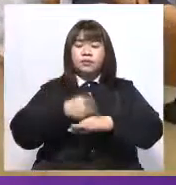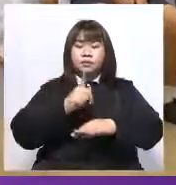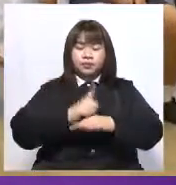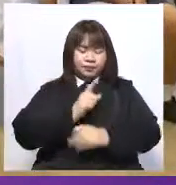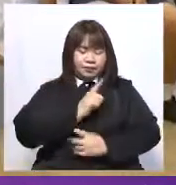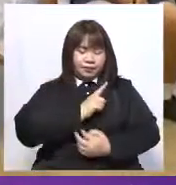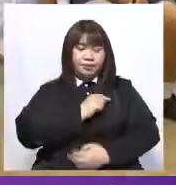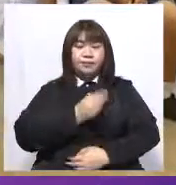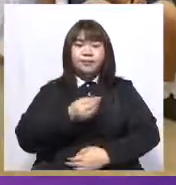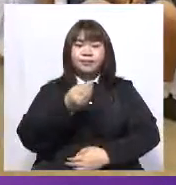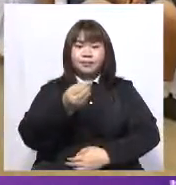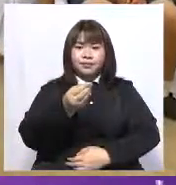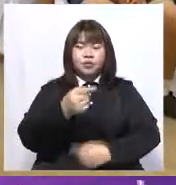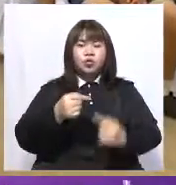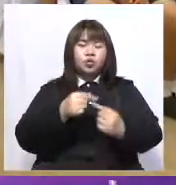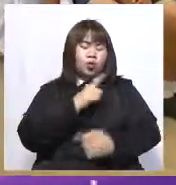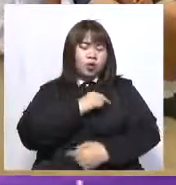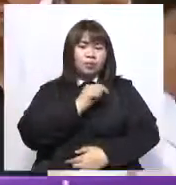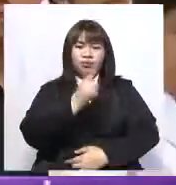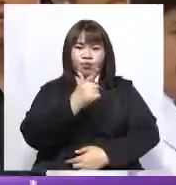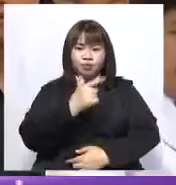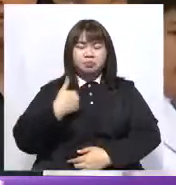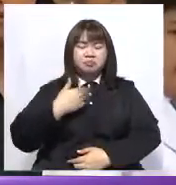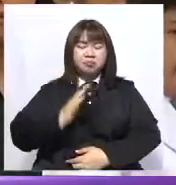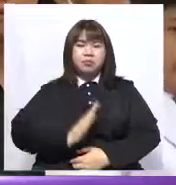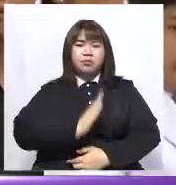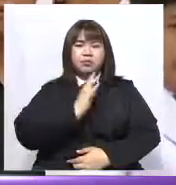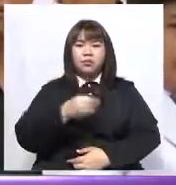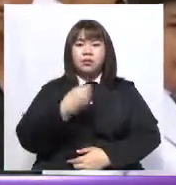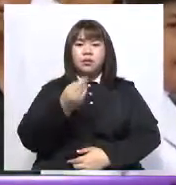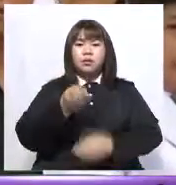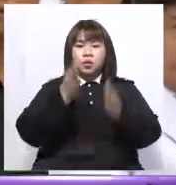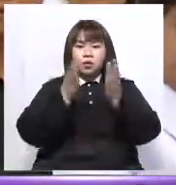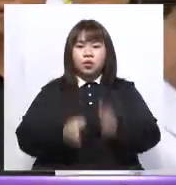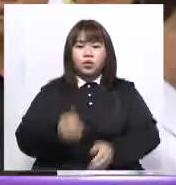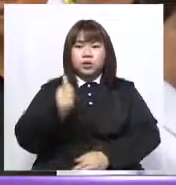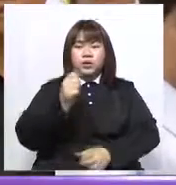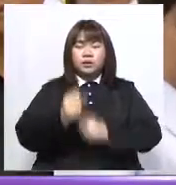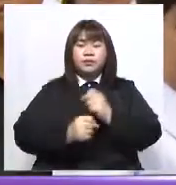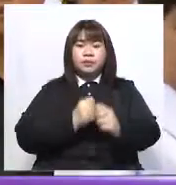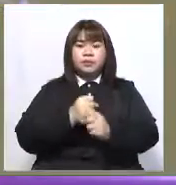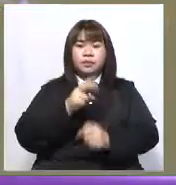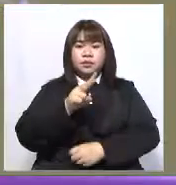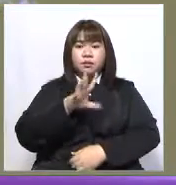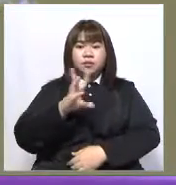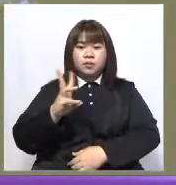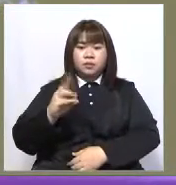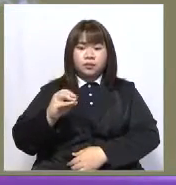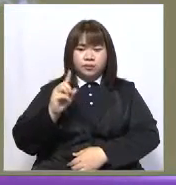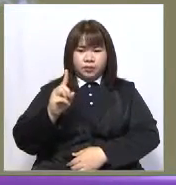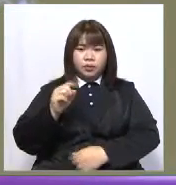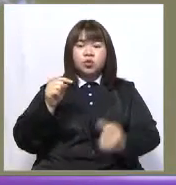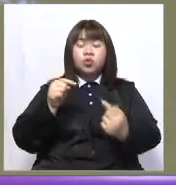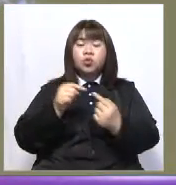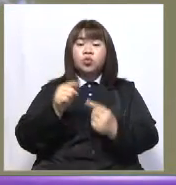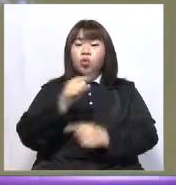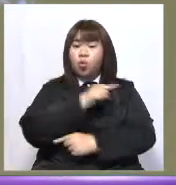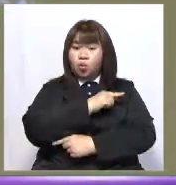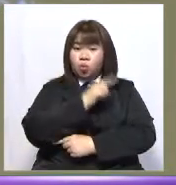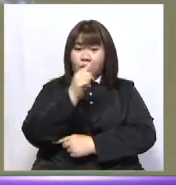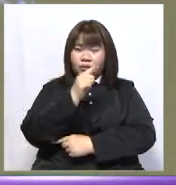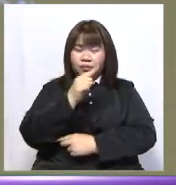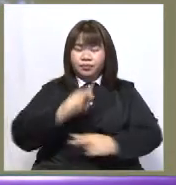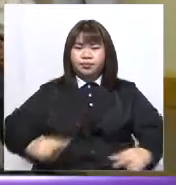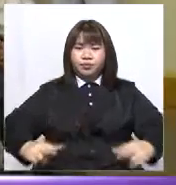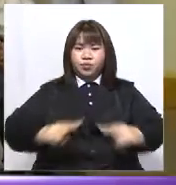มอบเข็มเชิดชูเกียรติทองคำและประกาศเกียรติคุณให้แก่พลเมืองดีประจำปี2561ในงานวันคล้ายวันสถาป